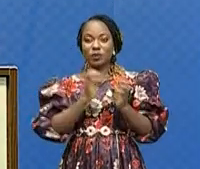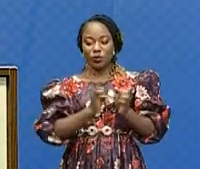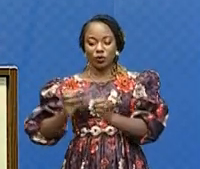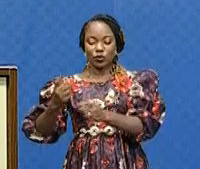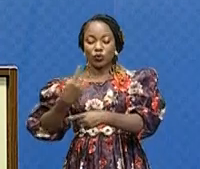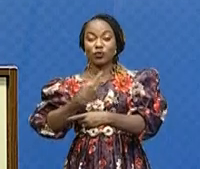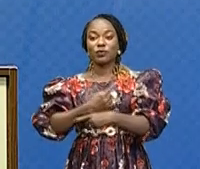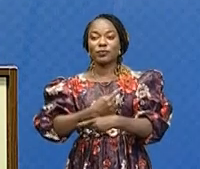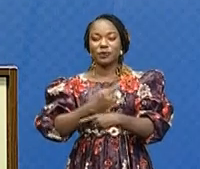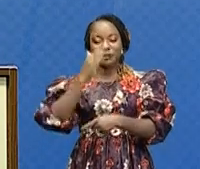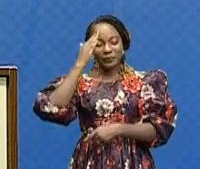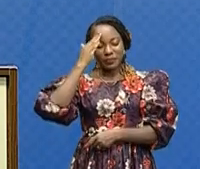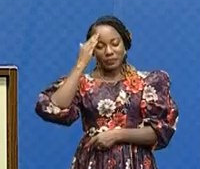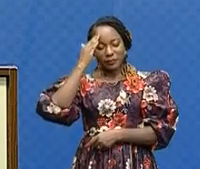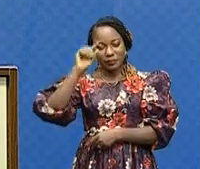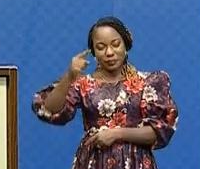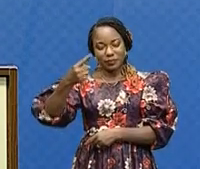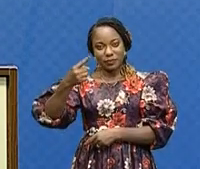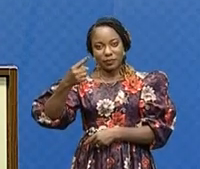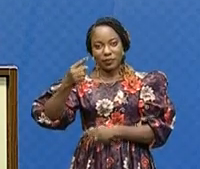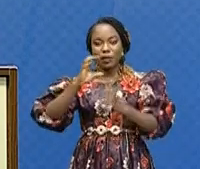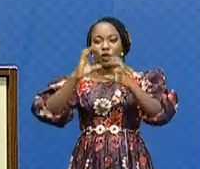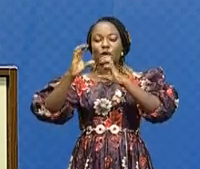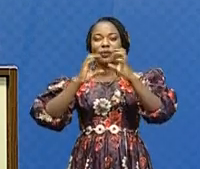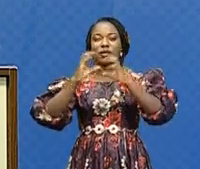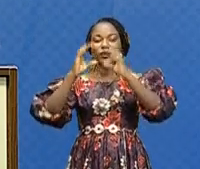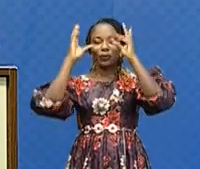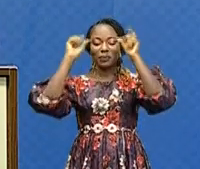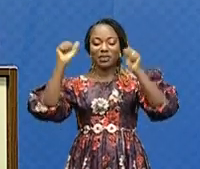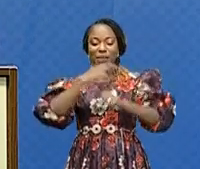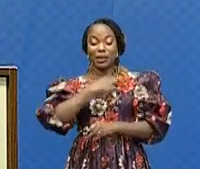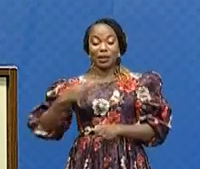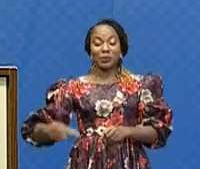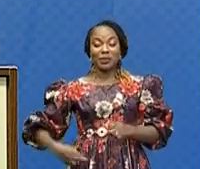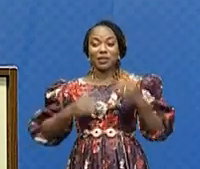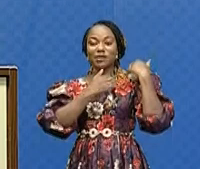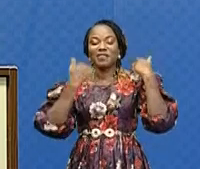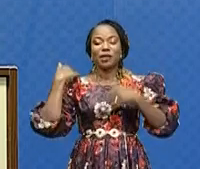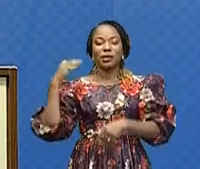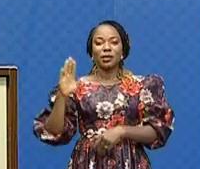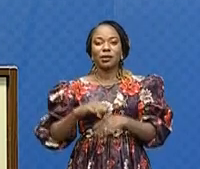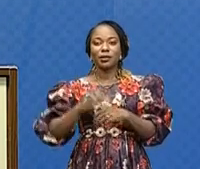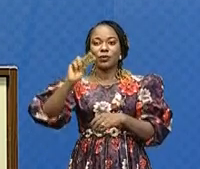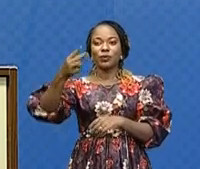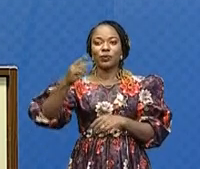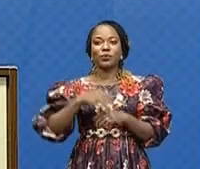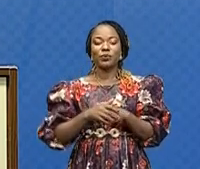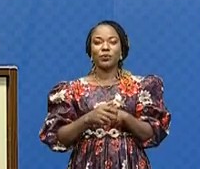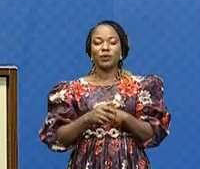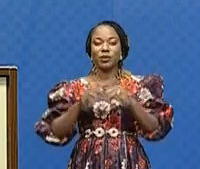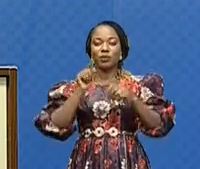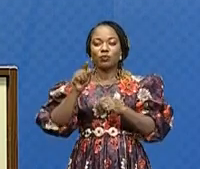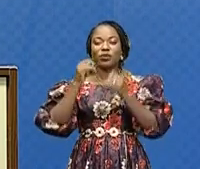jour, à savoir 1. Communication du président de la République, chef de l'État. 2.